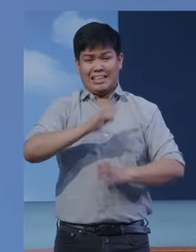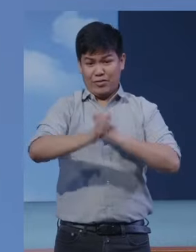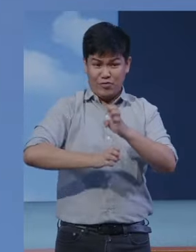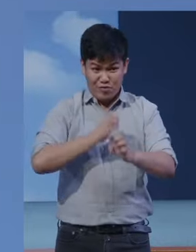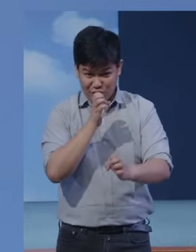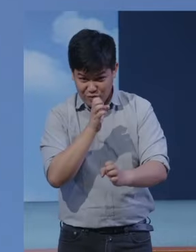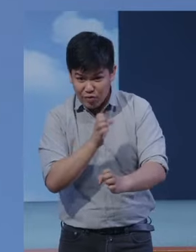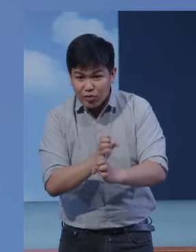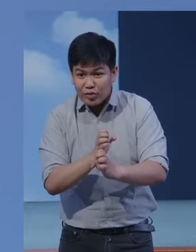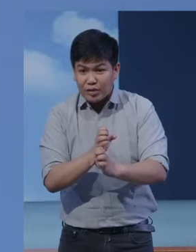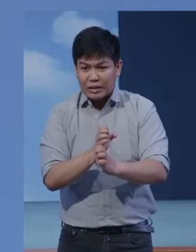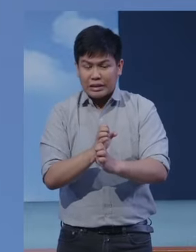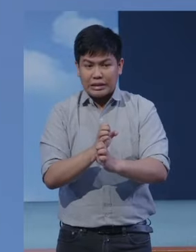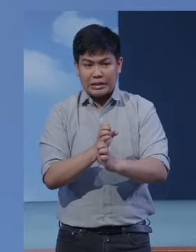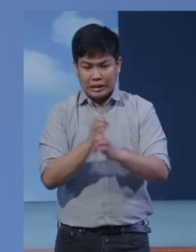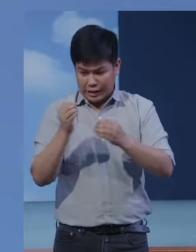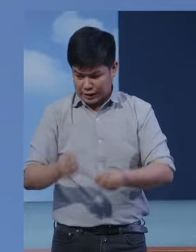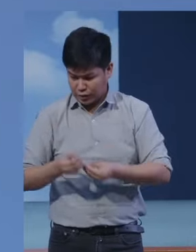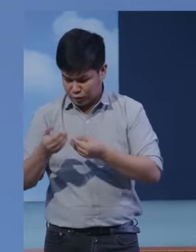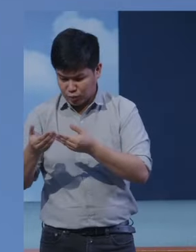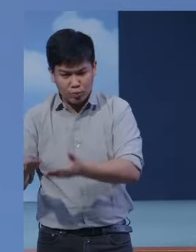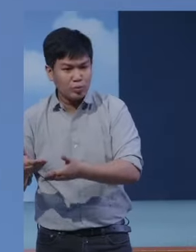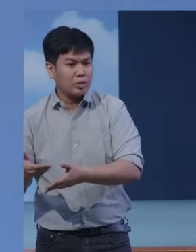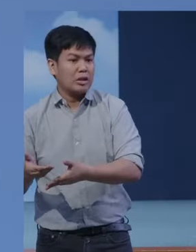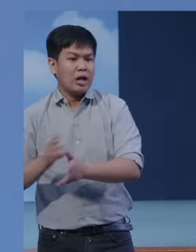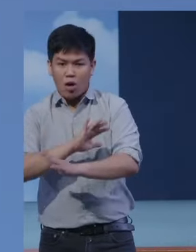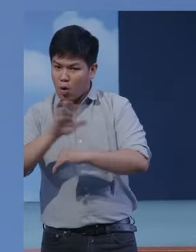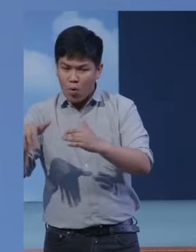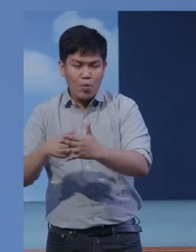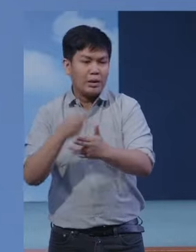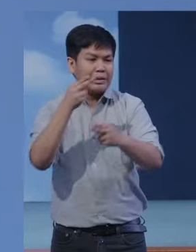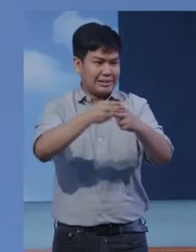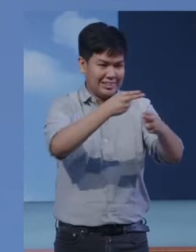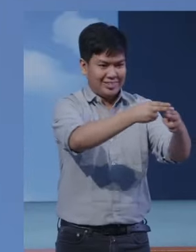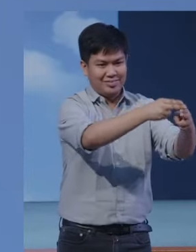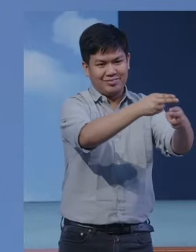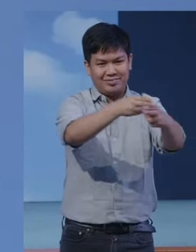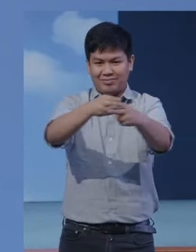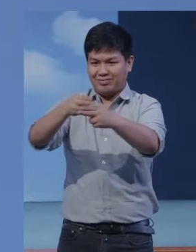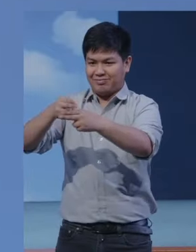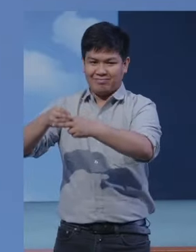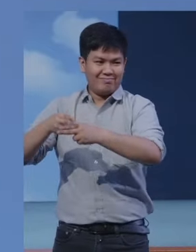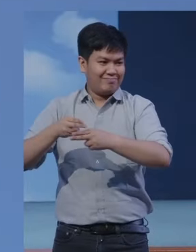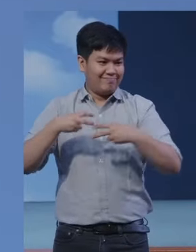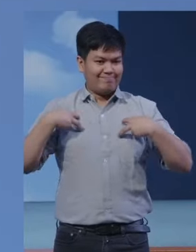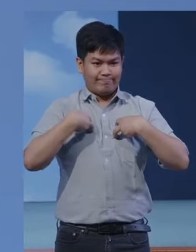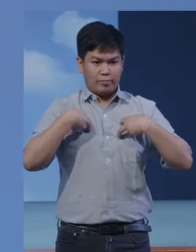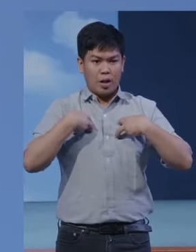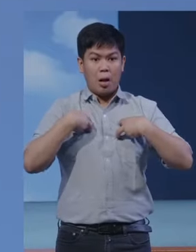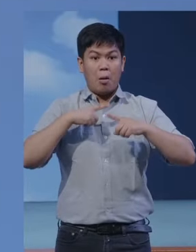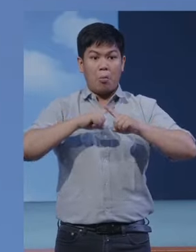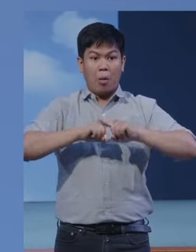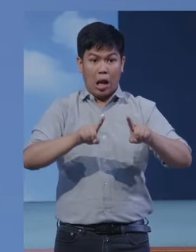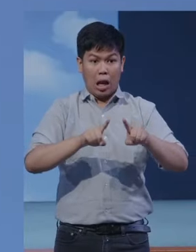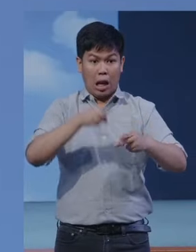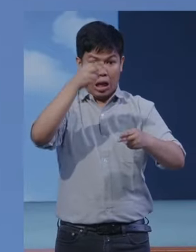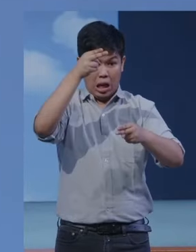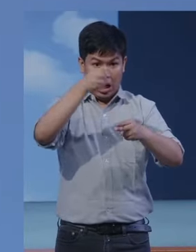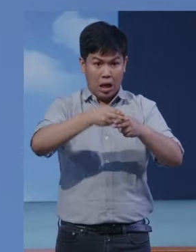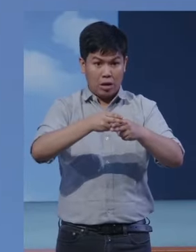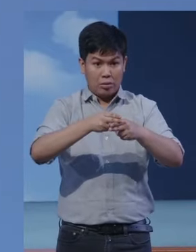creation pinangalanan niya ang lahat ng mga hayop pero sa pagpapangalan niya